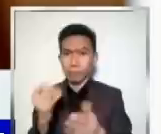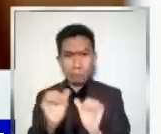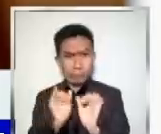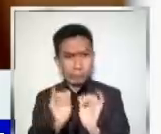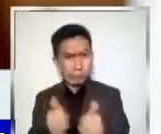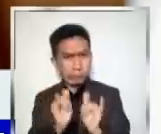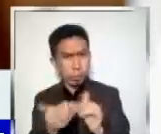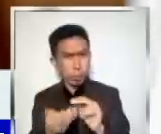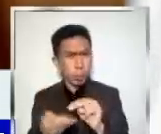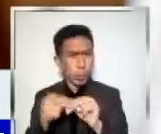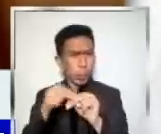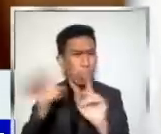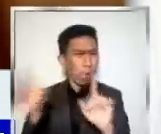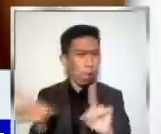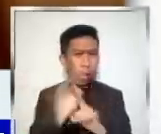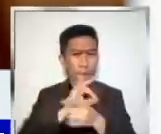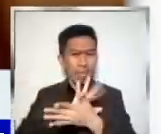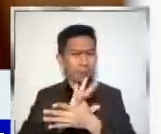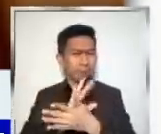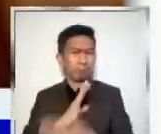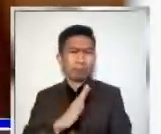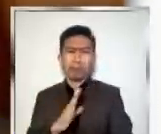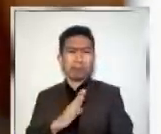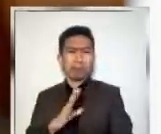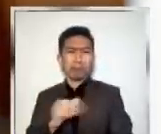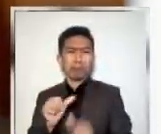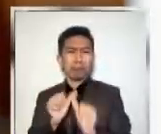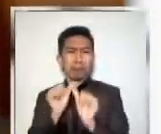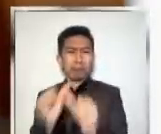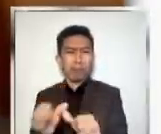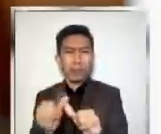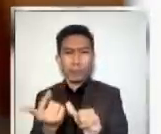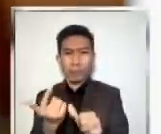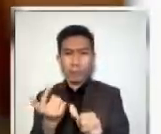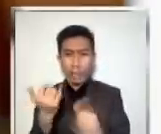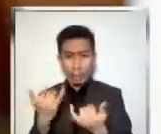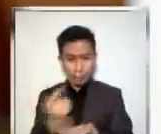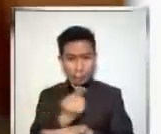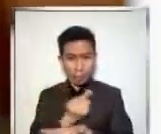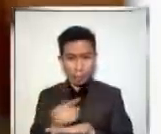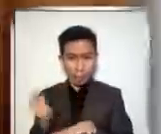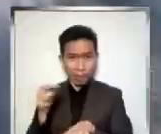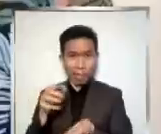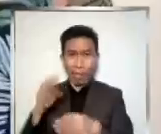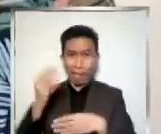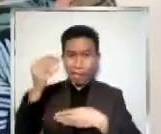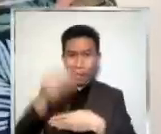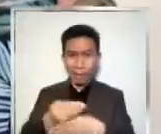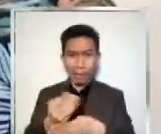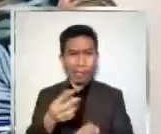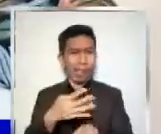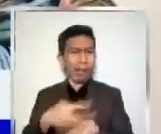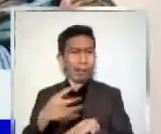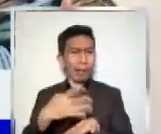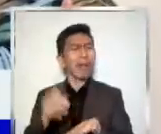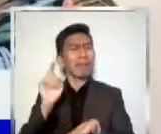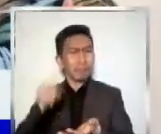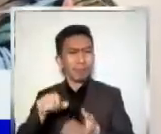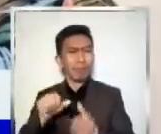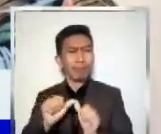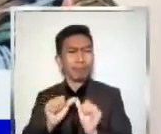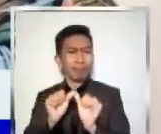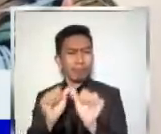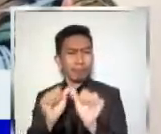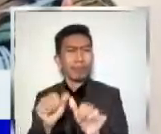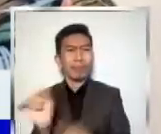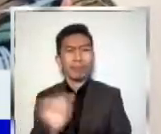mind. So we don't waste the one-week lockdown during Holy Week, which didn't really affect much. Ang epekto sa ekonomiya ang isa